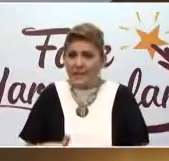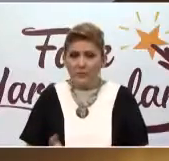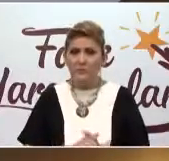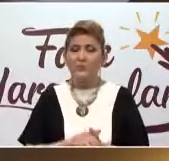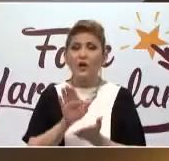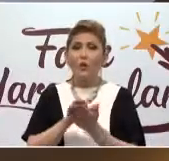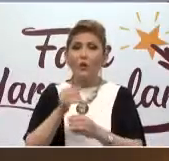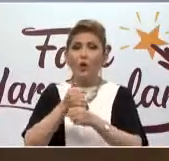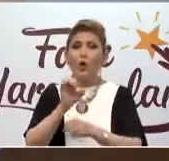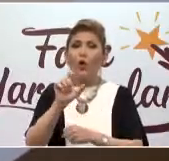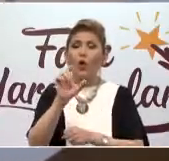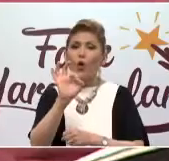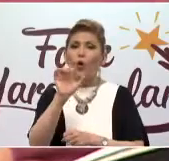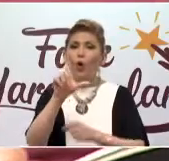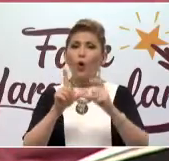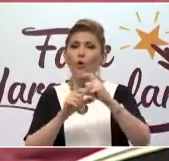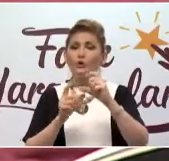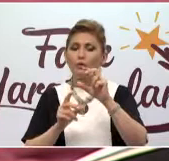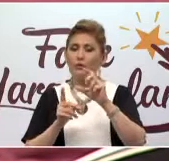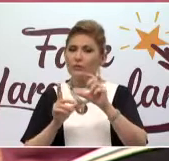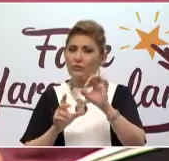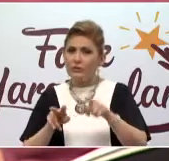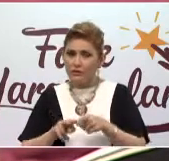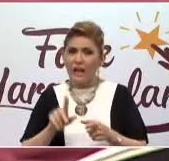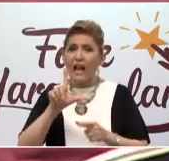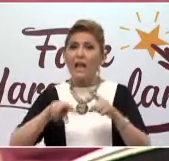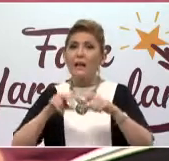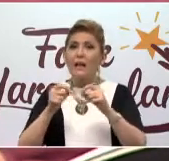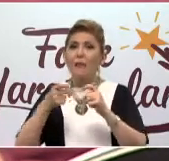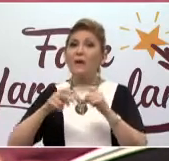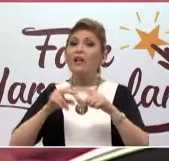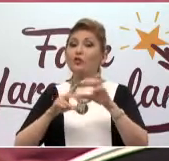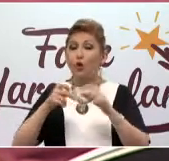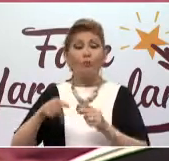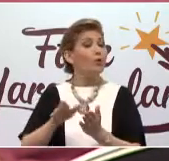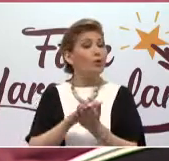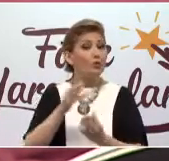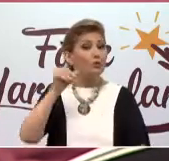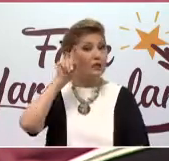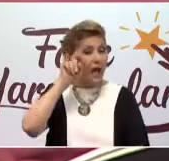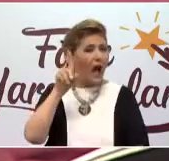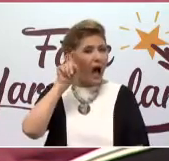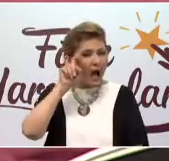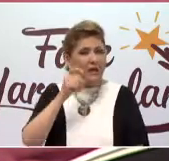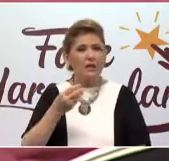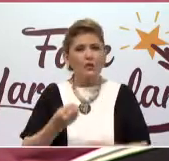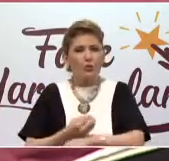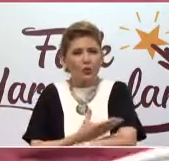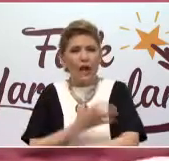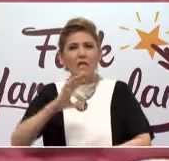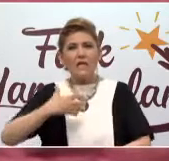Köpeklerimiz Golden ve Labrador cinsi. Neden özellikle bu iki cins? Bu köpeklerimiz çok zeki, akıllı, duygusal ve sahibini tam